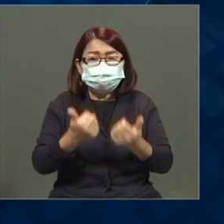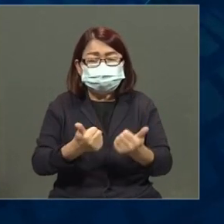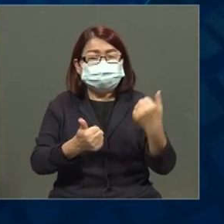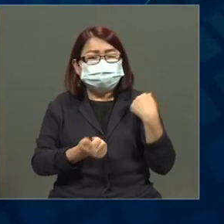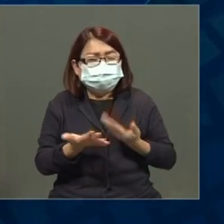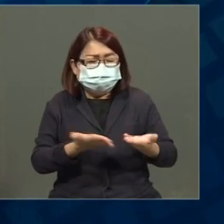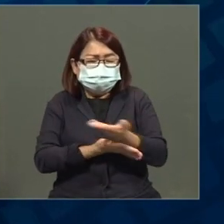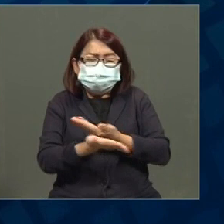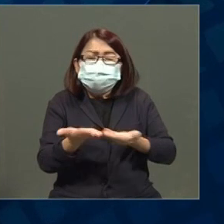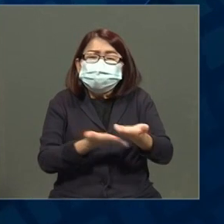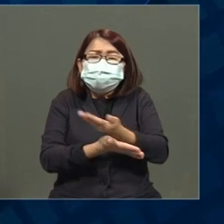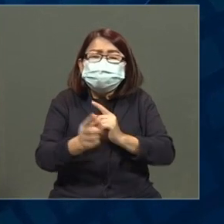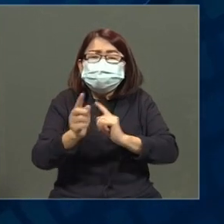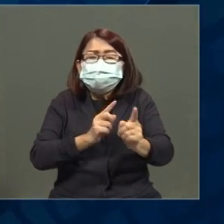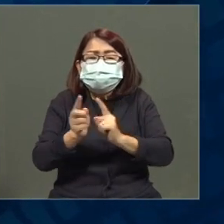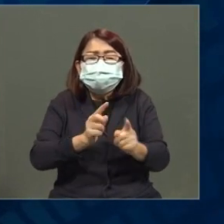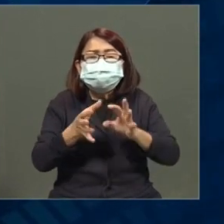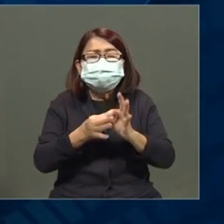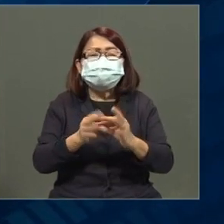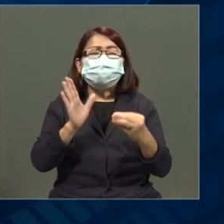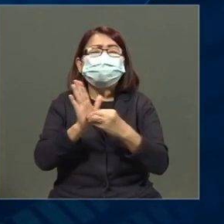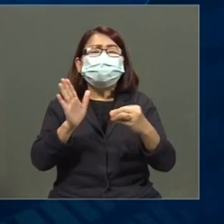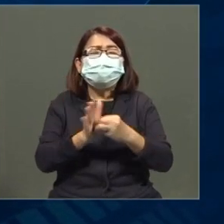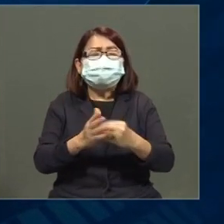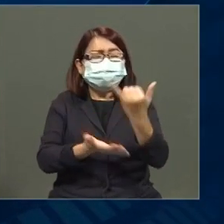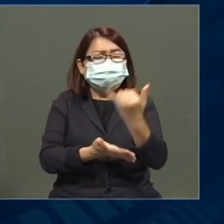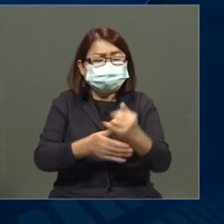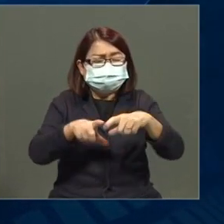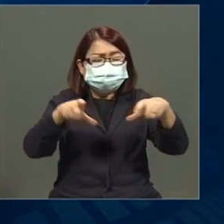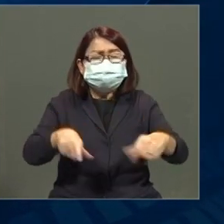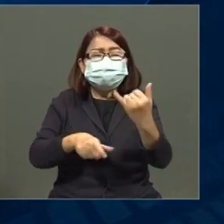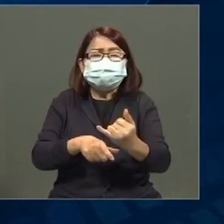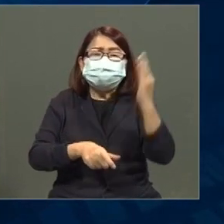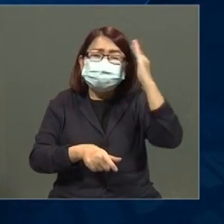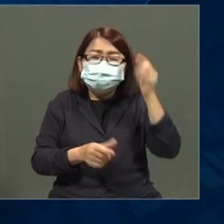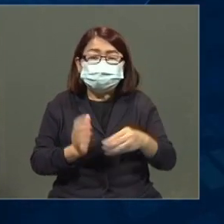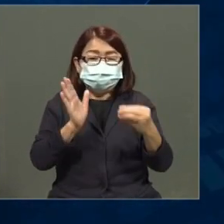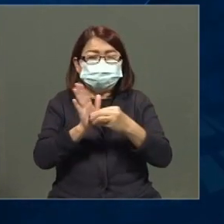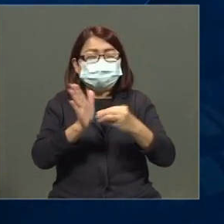หารือกันในเรื่องของการจัดการเตียงของกทม.โดยทางกทม.ก็